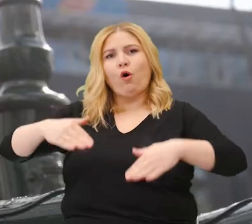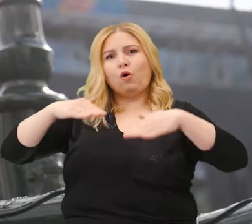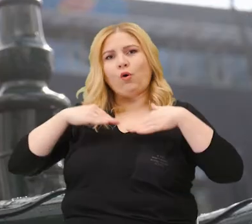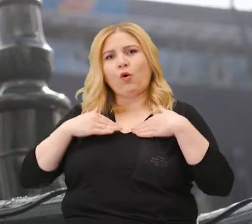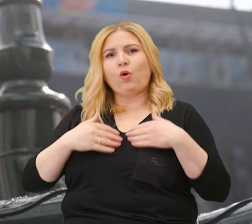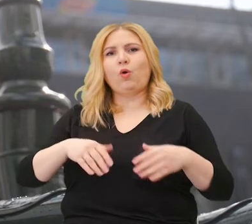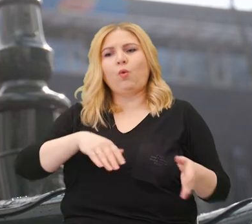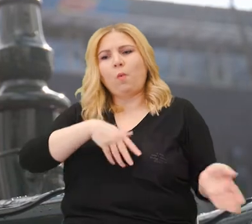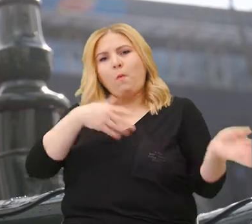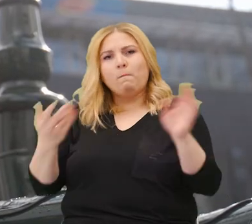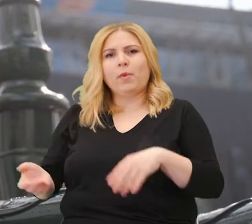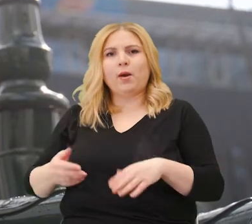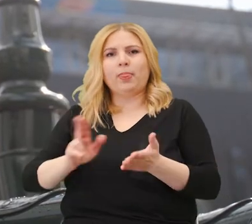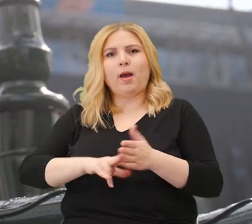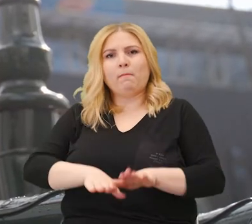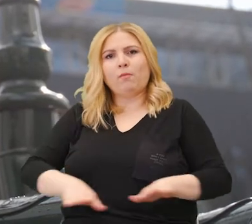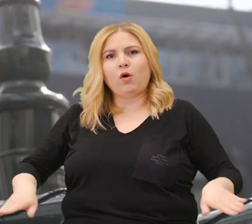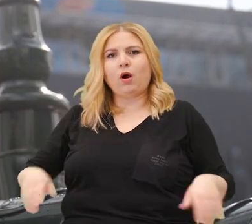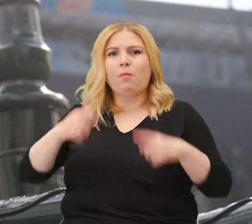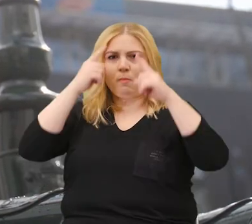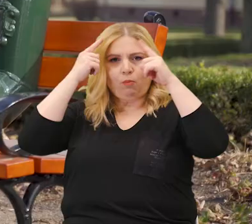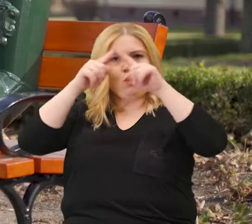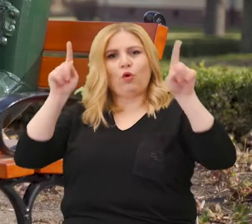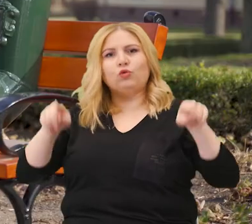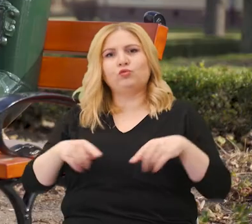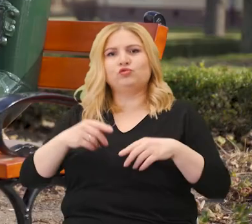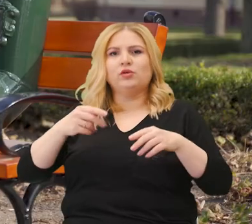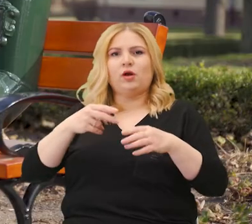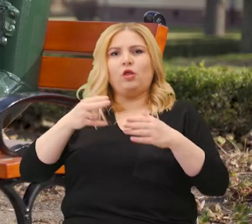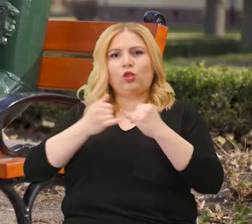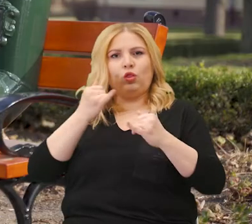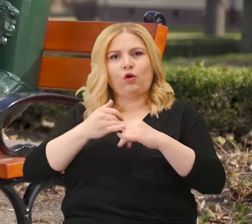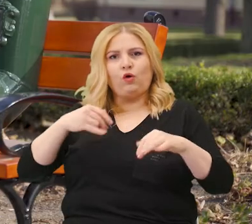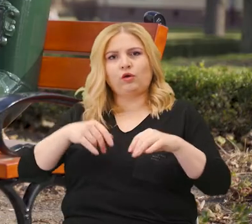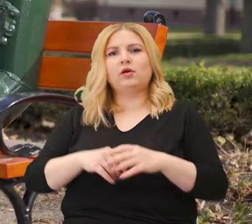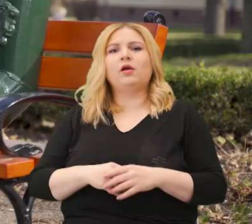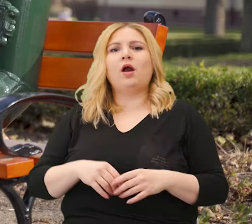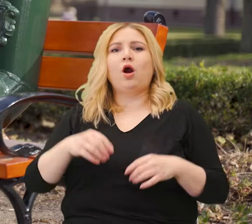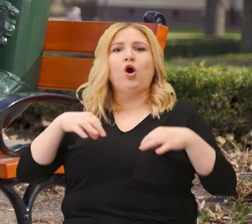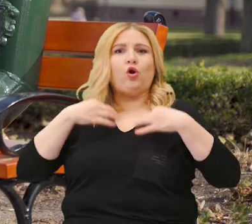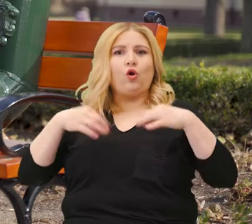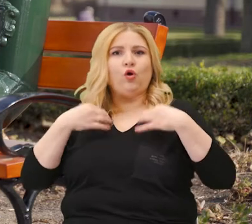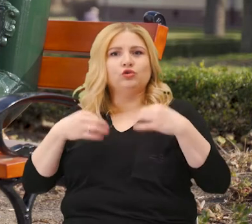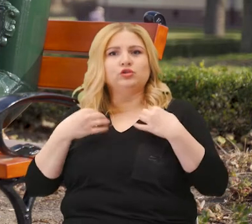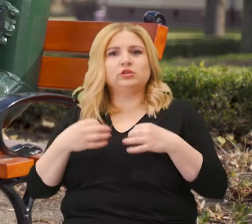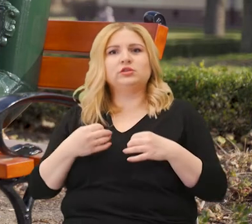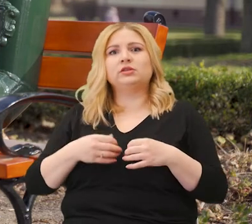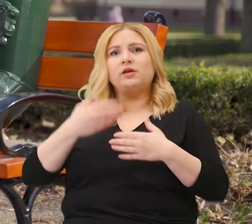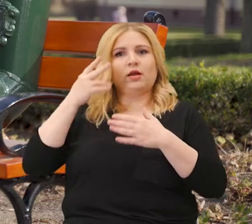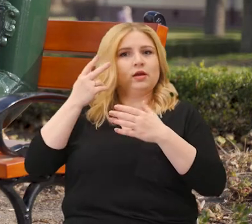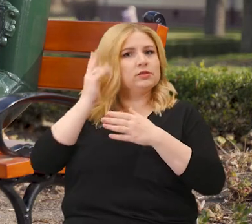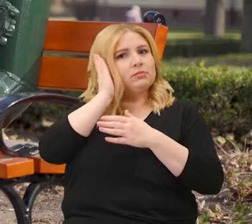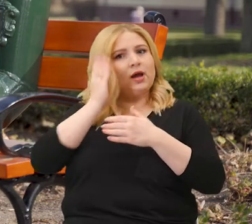a poduszka pod piętami. Rodzice stłoczeni na swym tapczanie za regałem wyglądali z daleka jak duży i obszerny wieloryb przykryty jedną